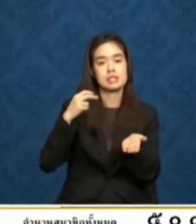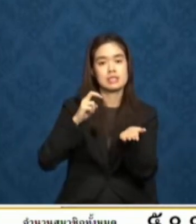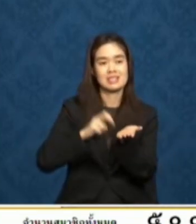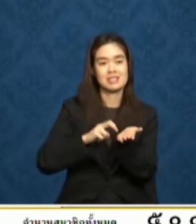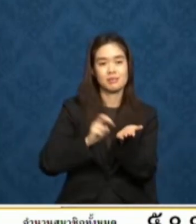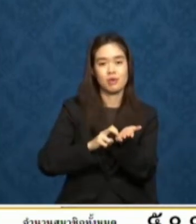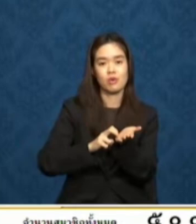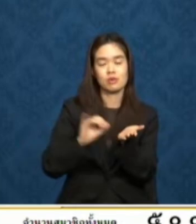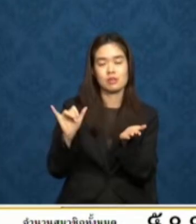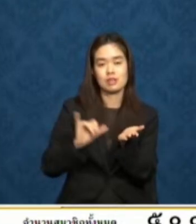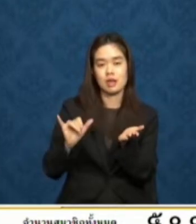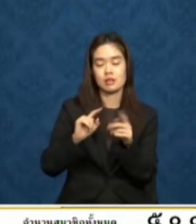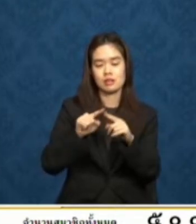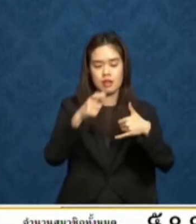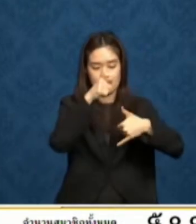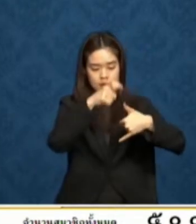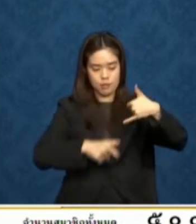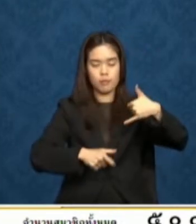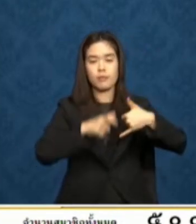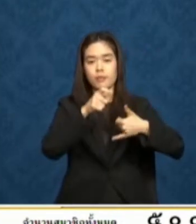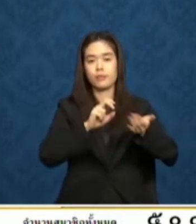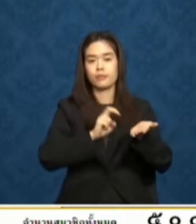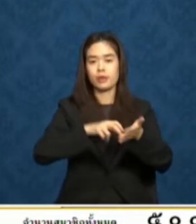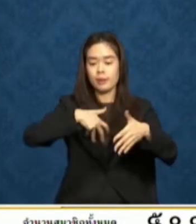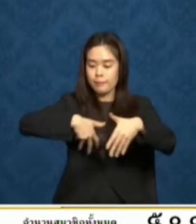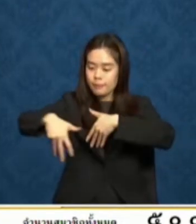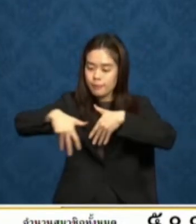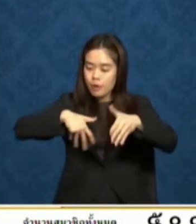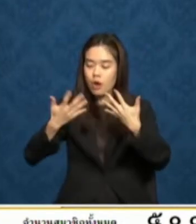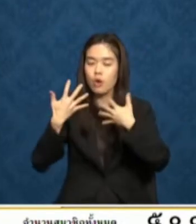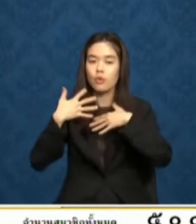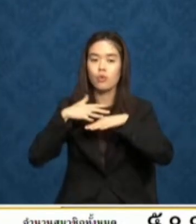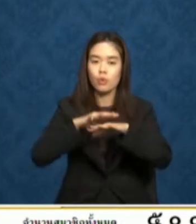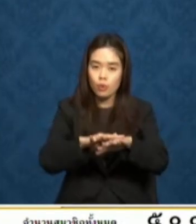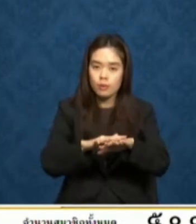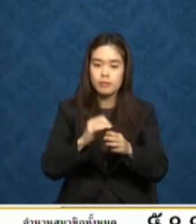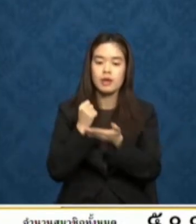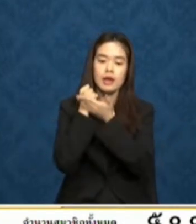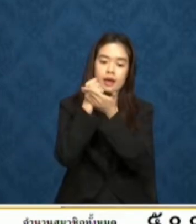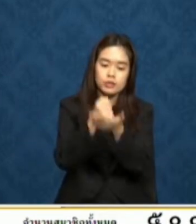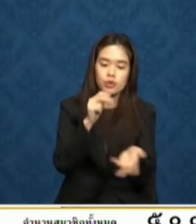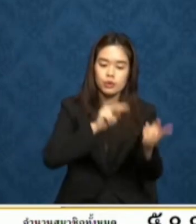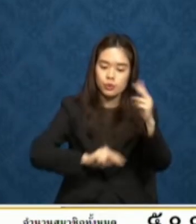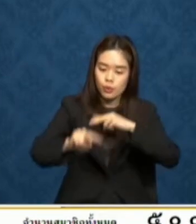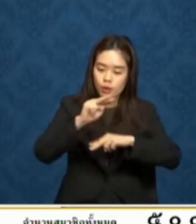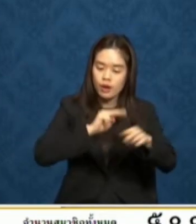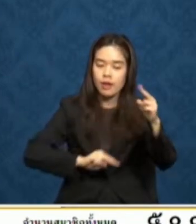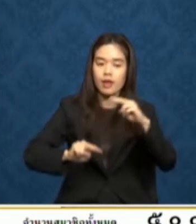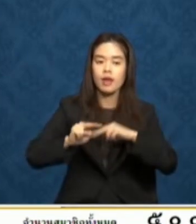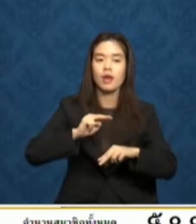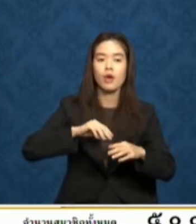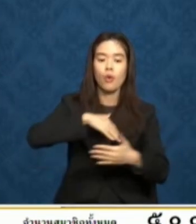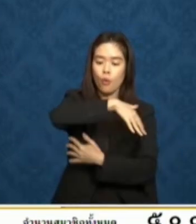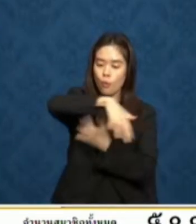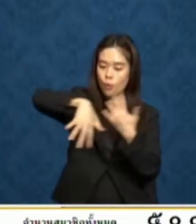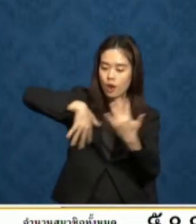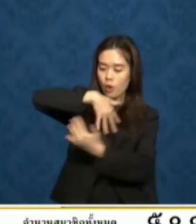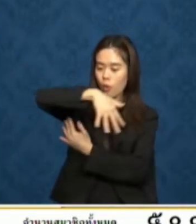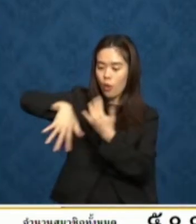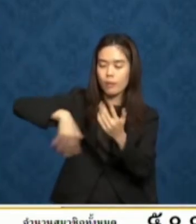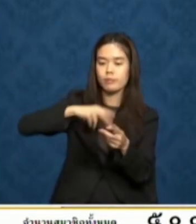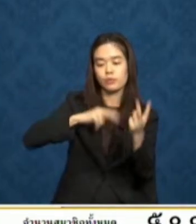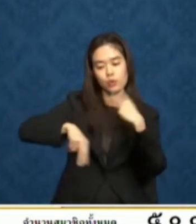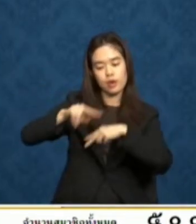เพีงการรบรองสิทธิของบุคคล และชุมชนในการมีส่วนร่วม อนุรักษ์ ฝื้นฟู บำรุง และจัการศรรพยกร